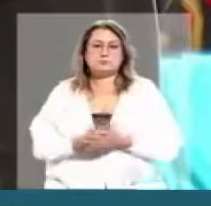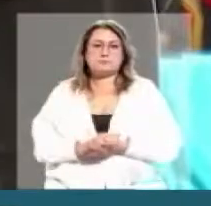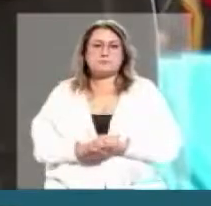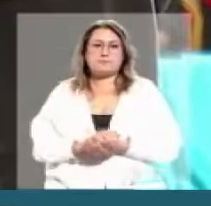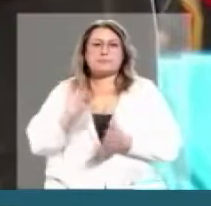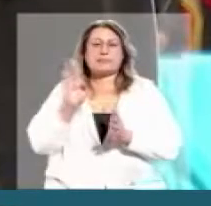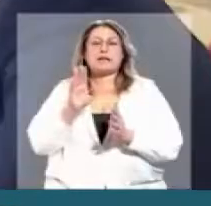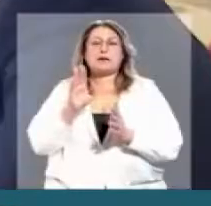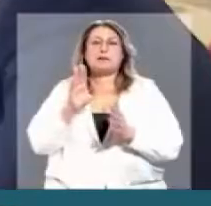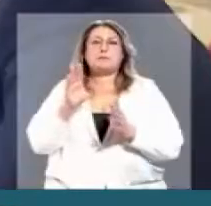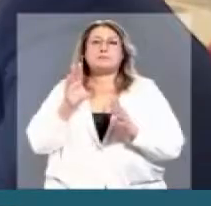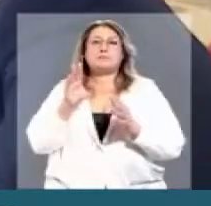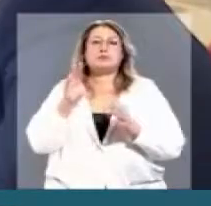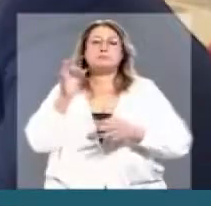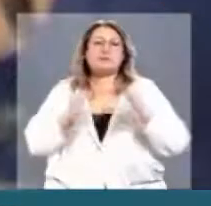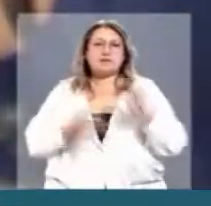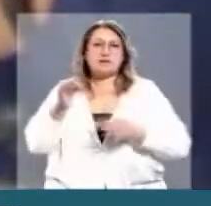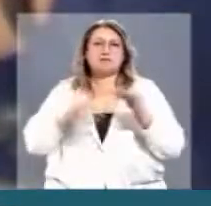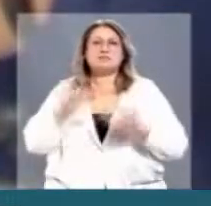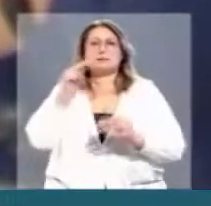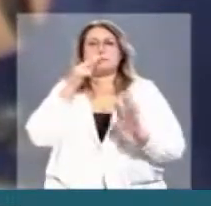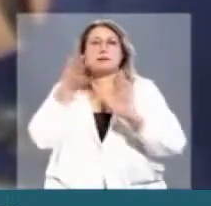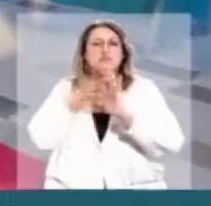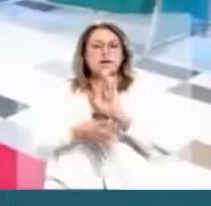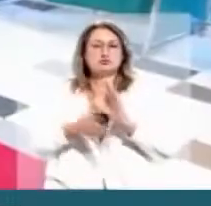принципі. Бұл отандық және шетелдік байқаушыларға да сын. Ал